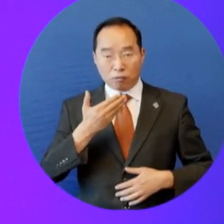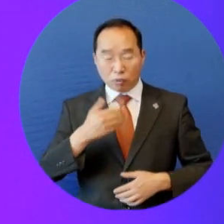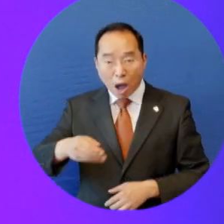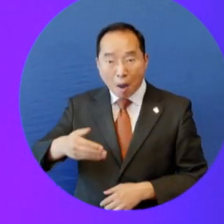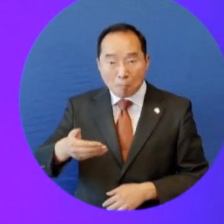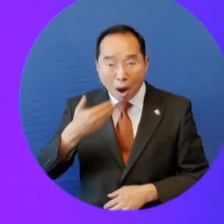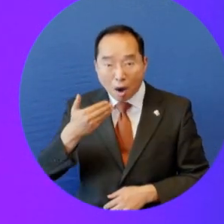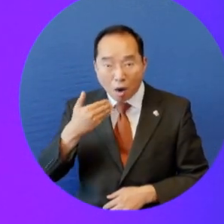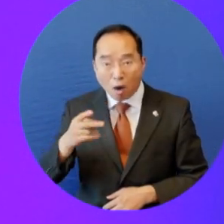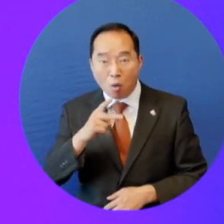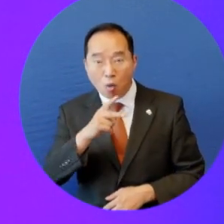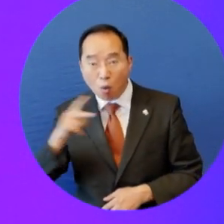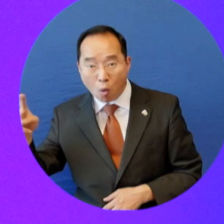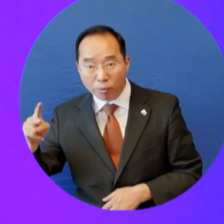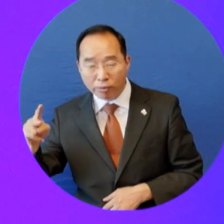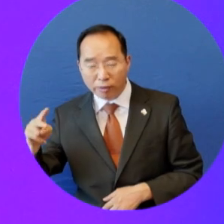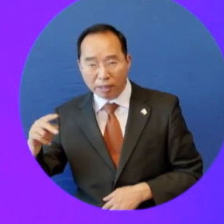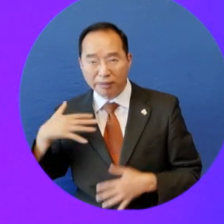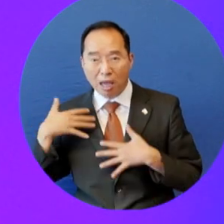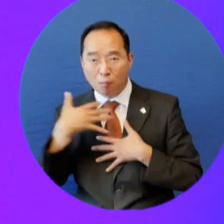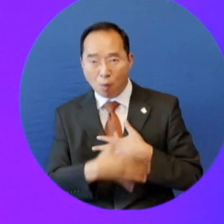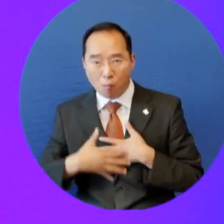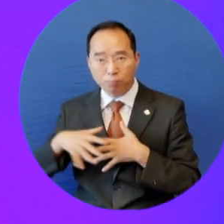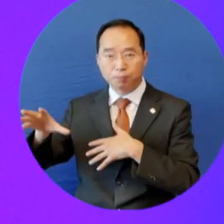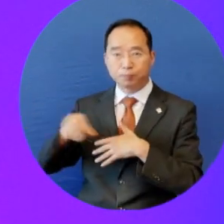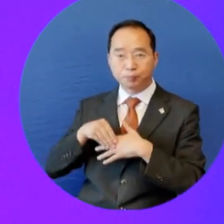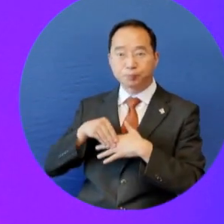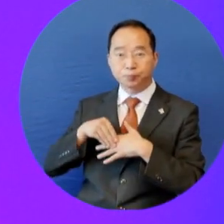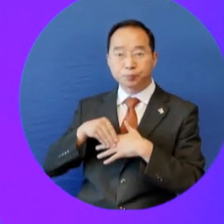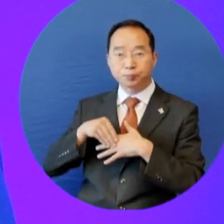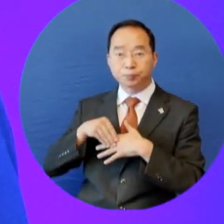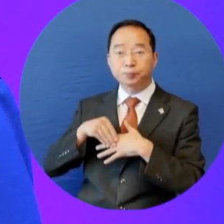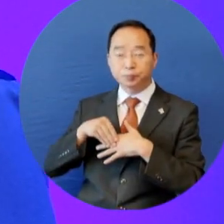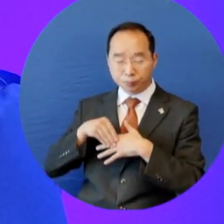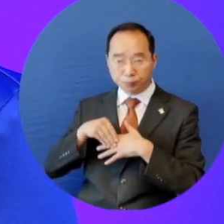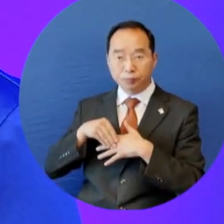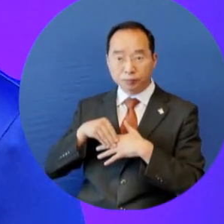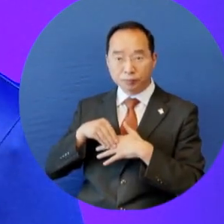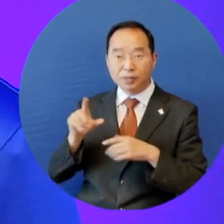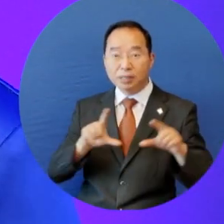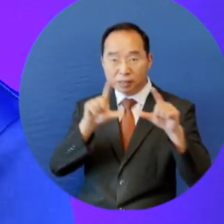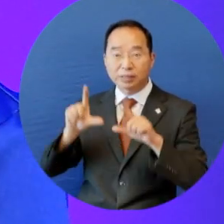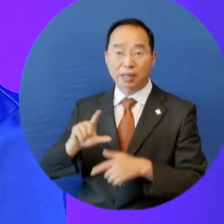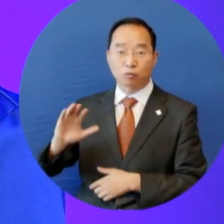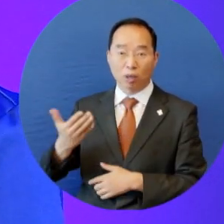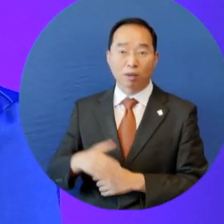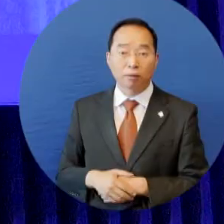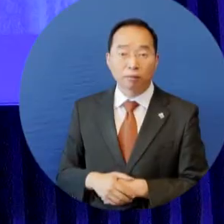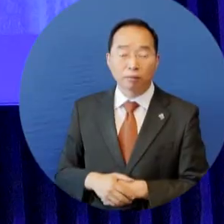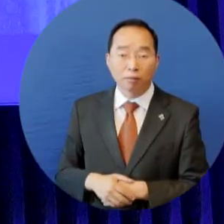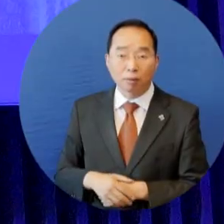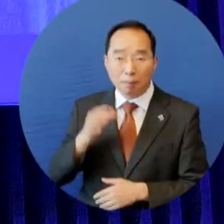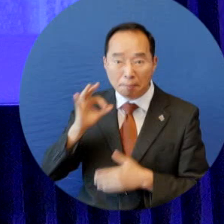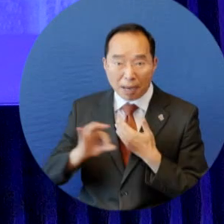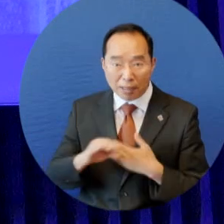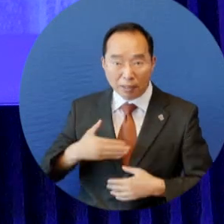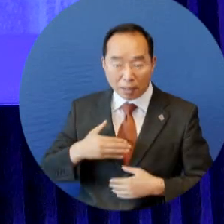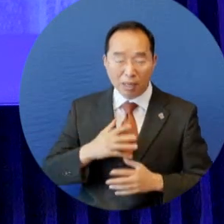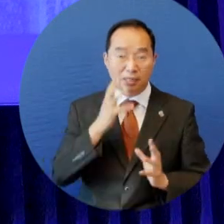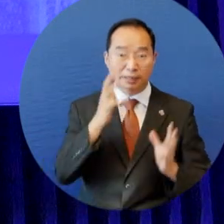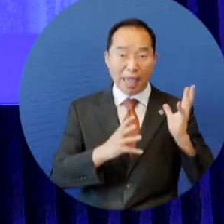are what you eat인데요. 우리가 먹는 것이 곧 우리 자신이 되고 우리 삶의 일부가 되고 일상이 되는 것이죠.